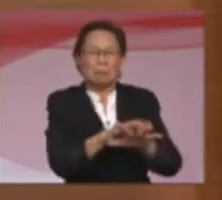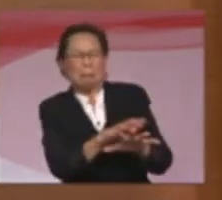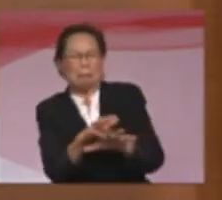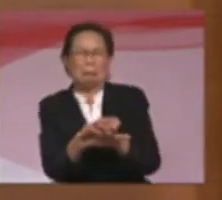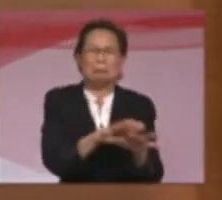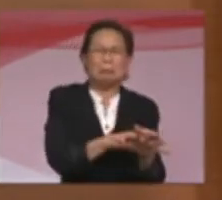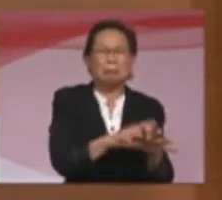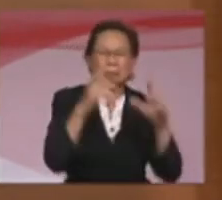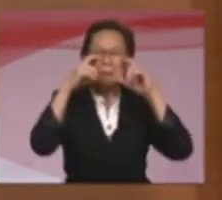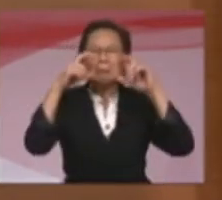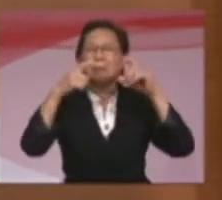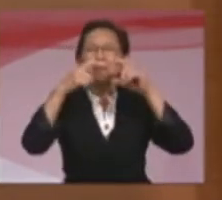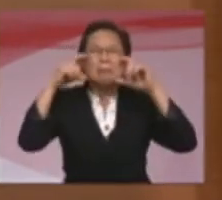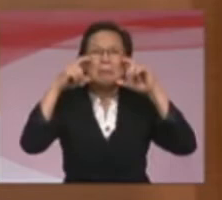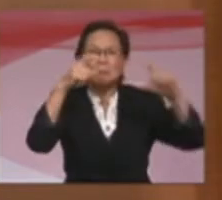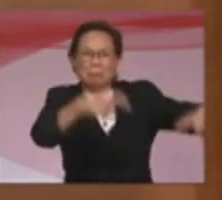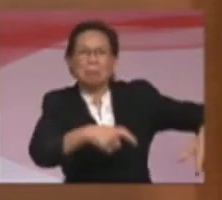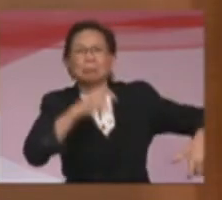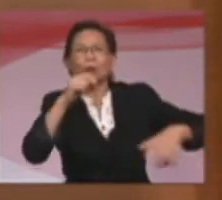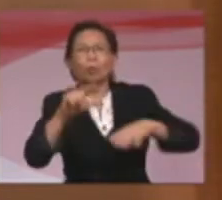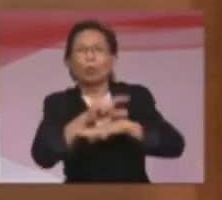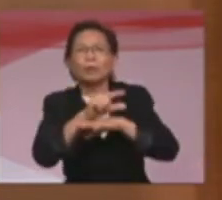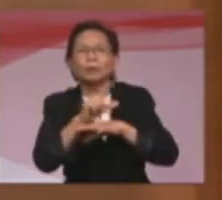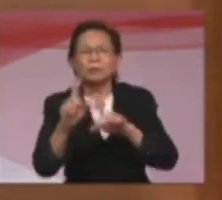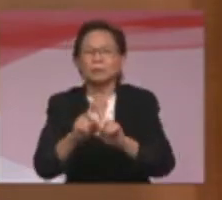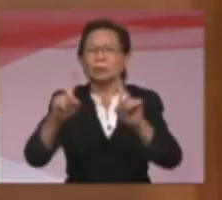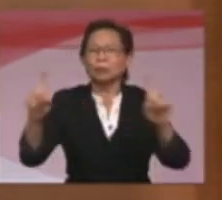berhimpit-himpit dan sebagainya. Penjarakan sosial,